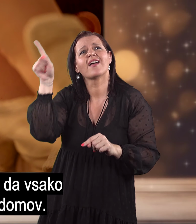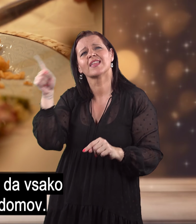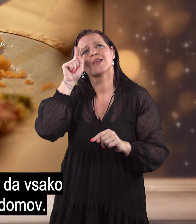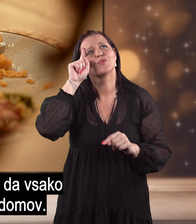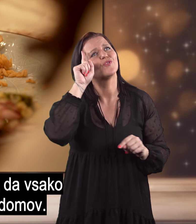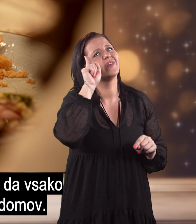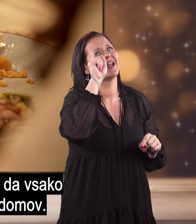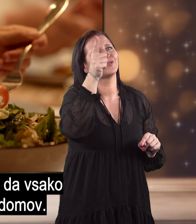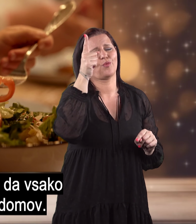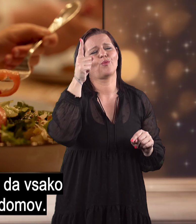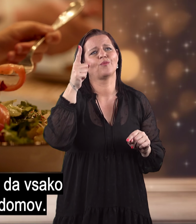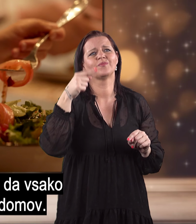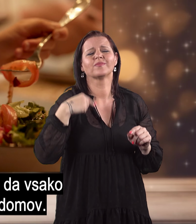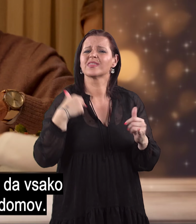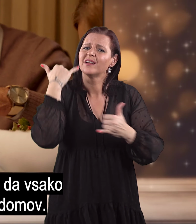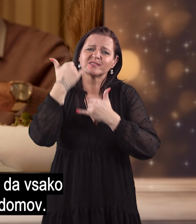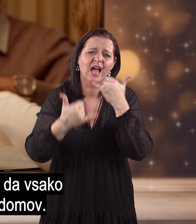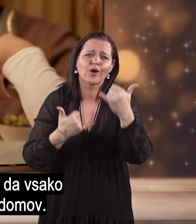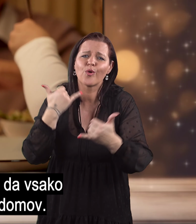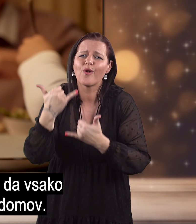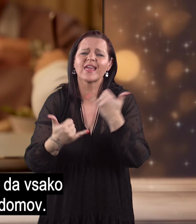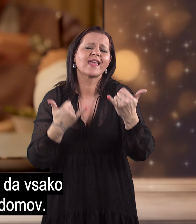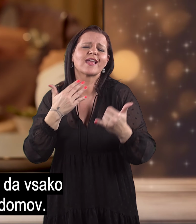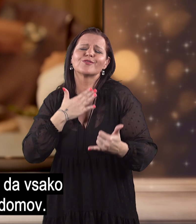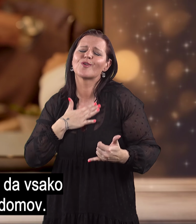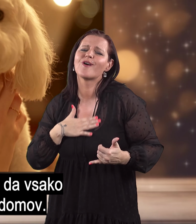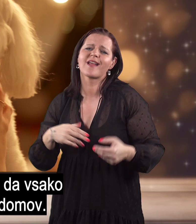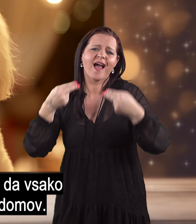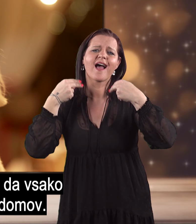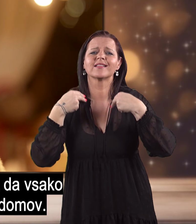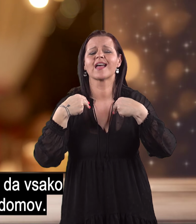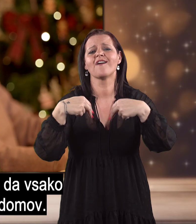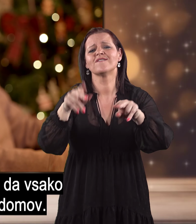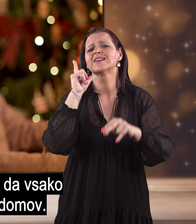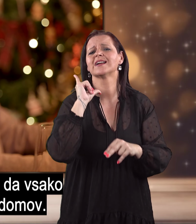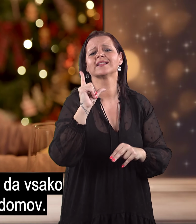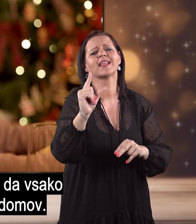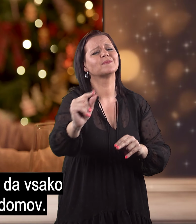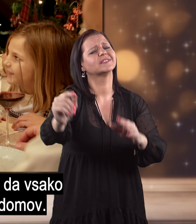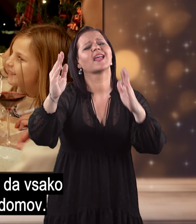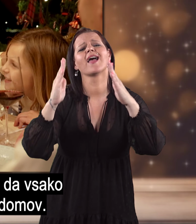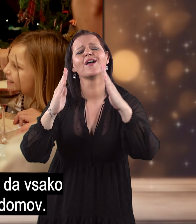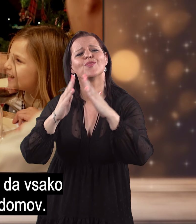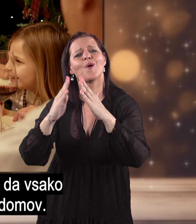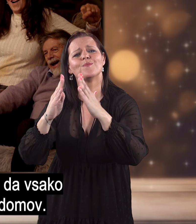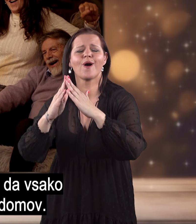na nebu vedo, da vsako leto rada vrnem